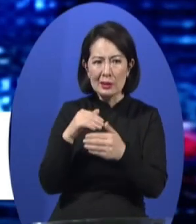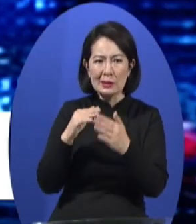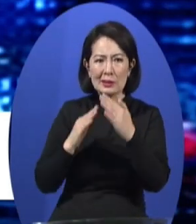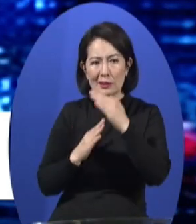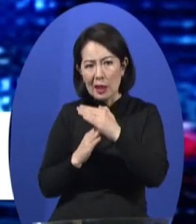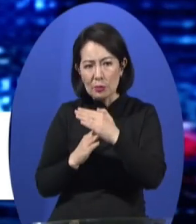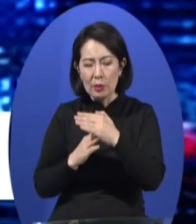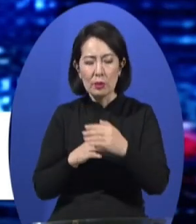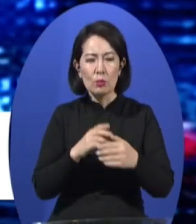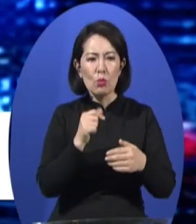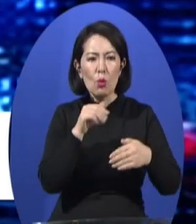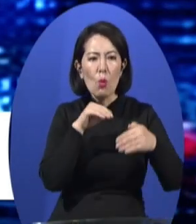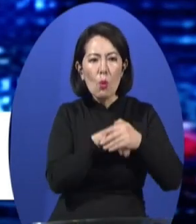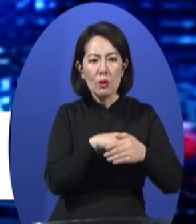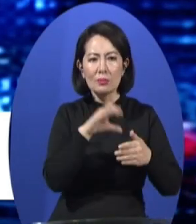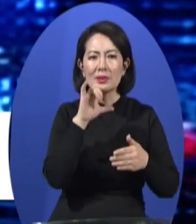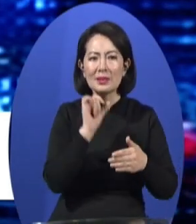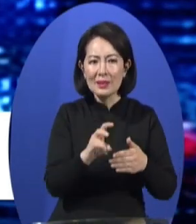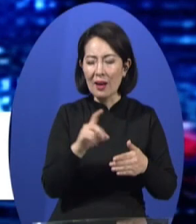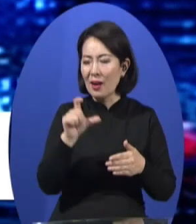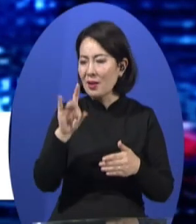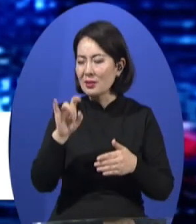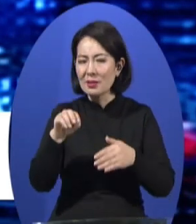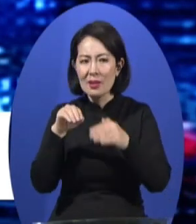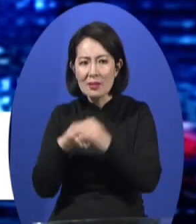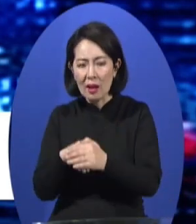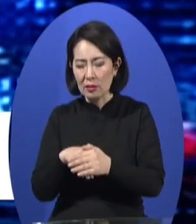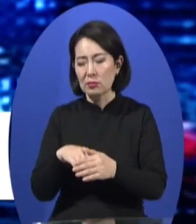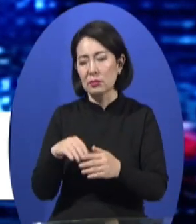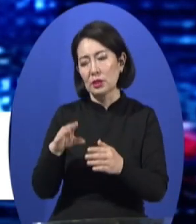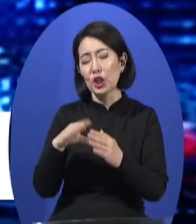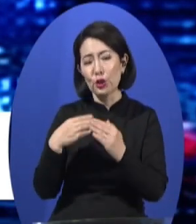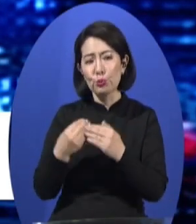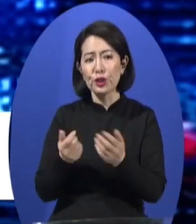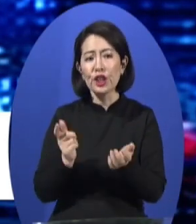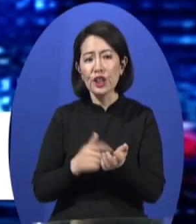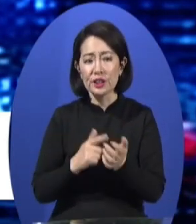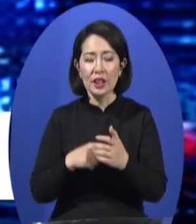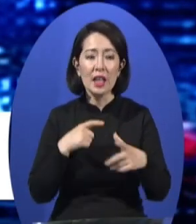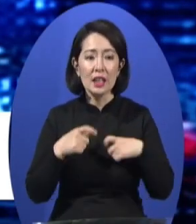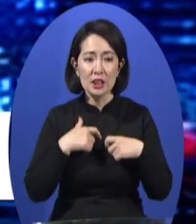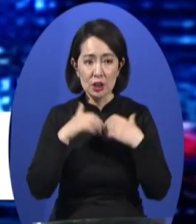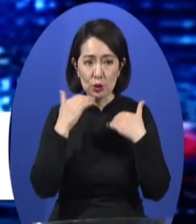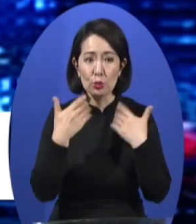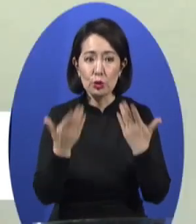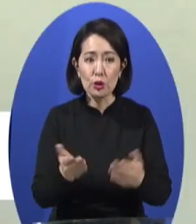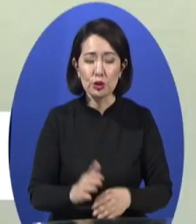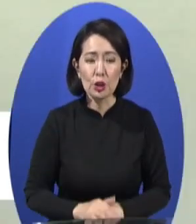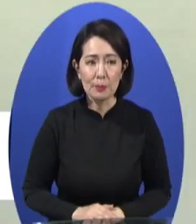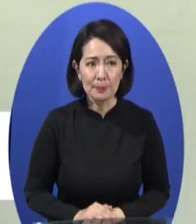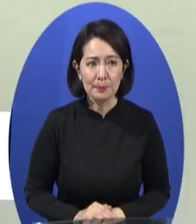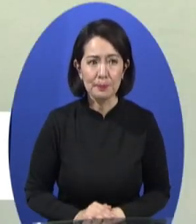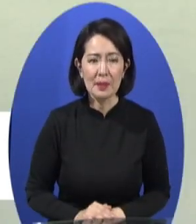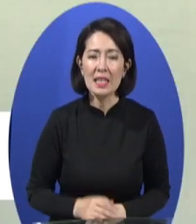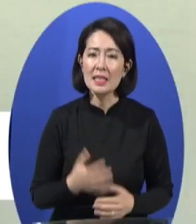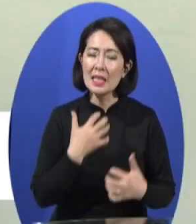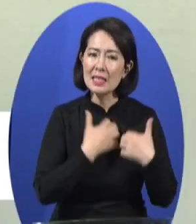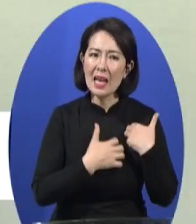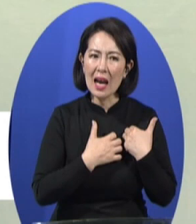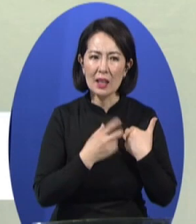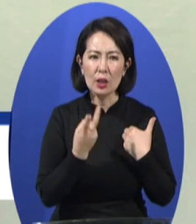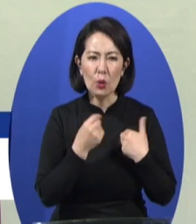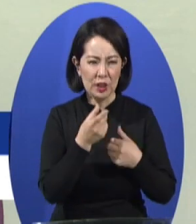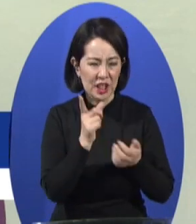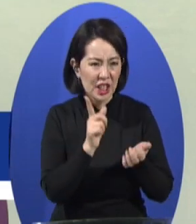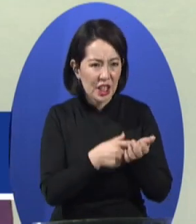эрсдлийн сан гэдэг зүйл байх юм бол тухайн өрхийн санхүүд маш хэрэгтэй юм а гэдгийг бол эдийн засагчид зөвлөж байгаа юм а. яралтай үед хэрэглэх мөнгөө